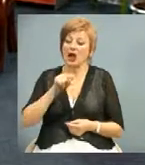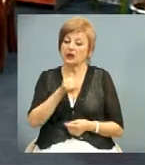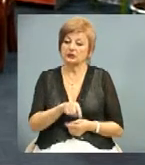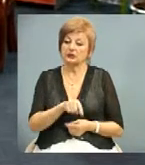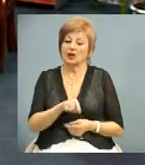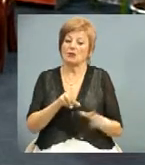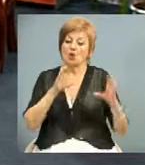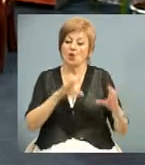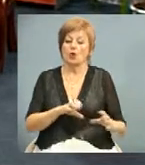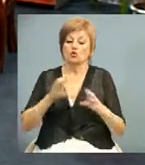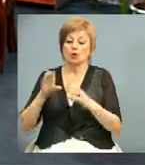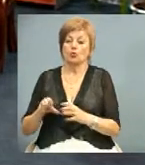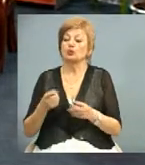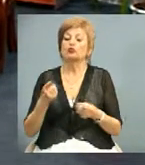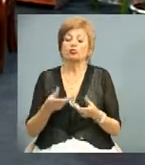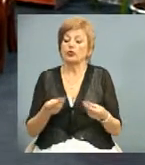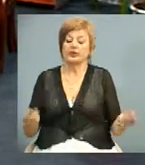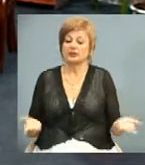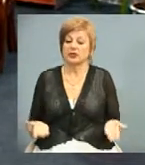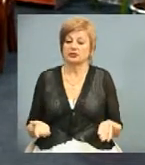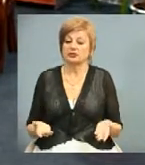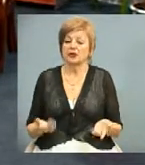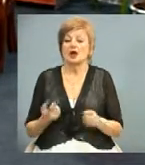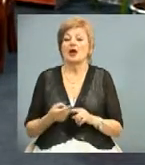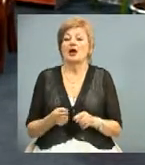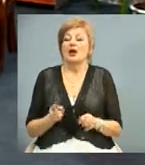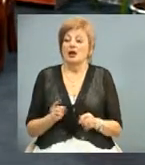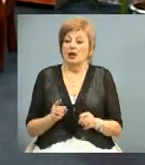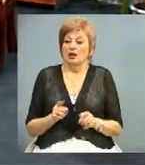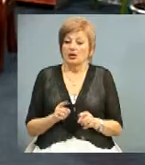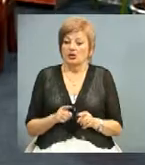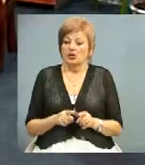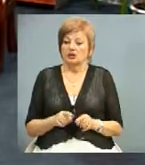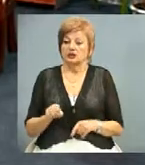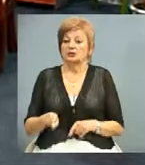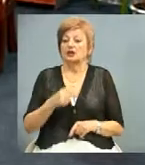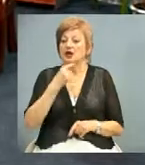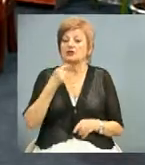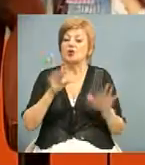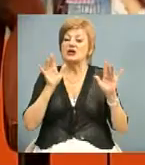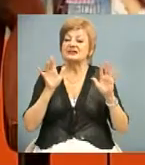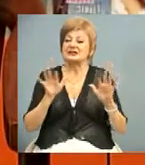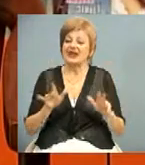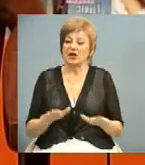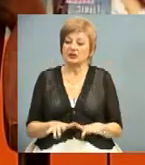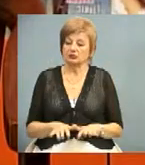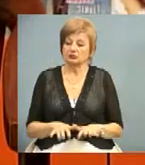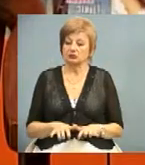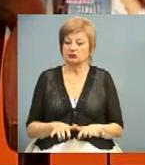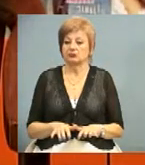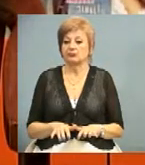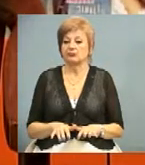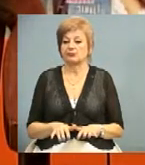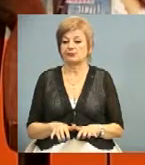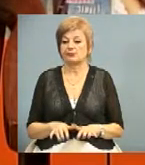лід і там лід. Чому ж він не тане? Тому що випадає сильно много снігу, що